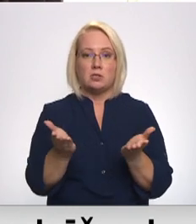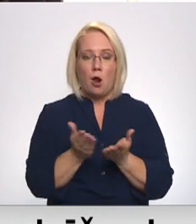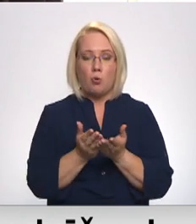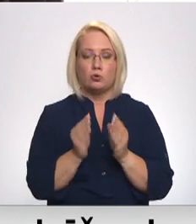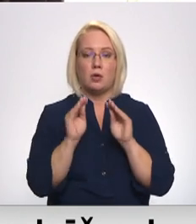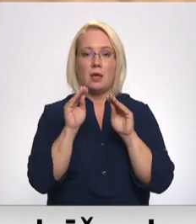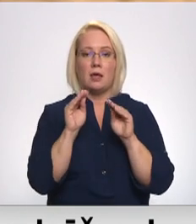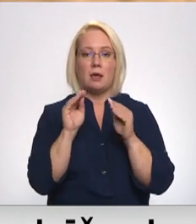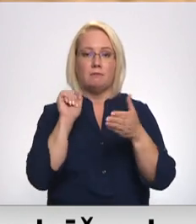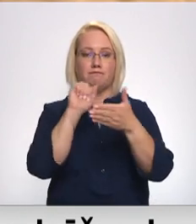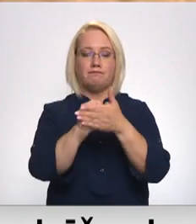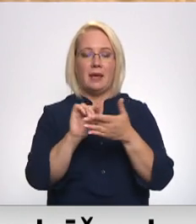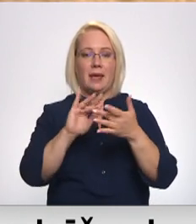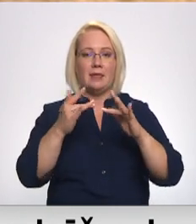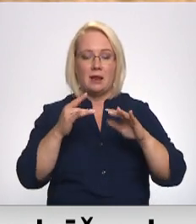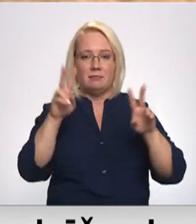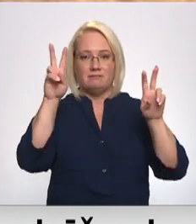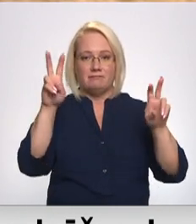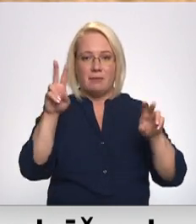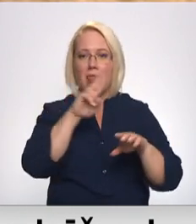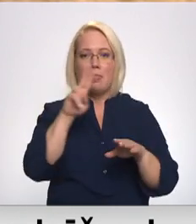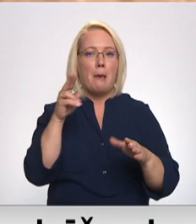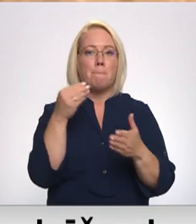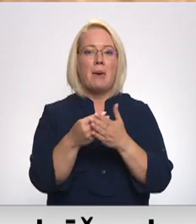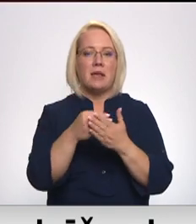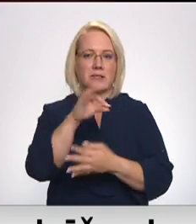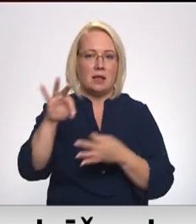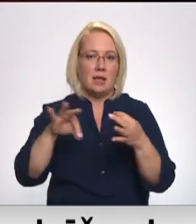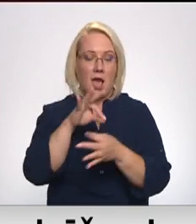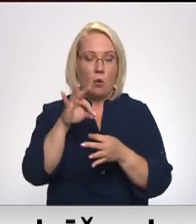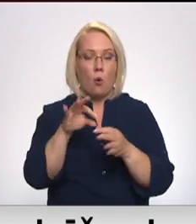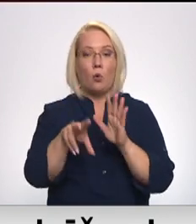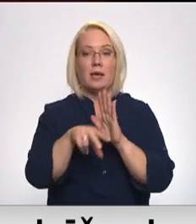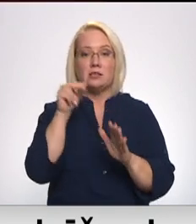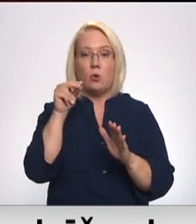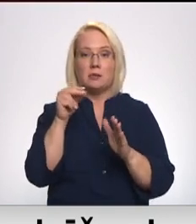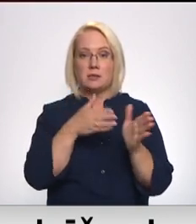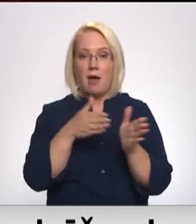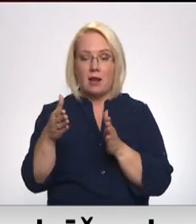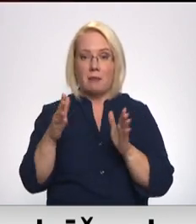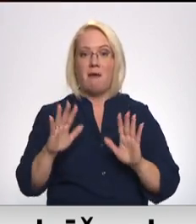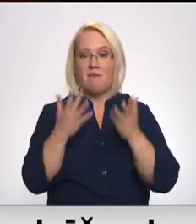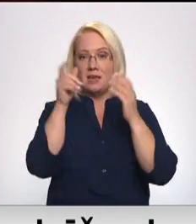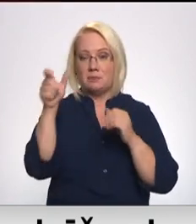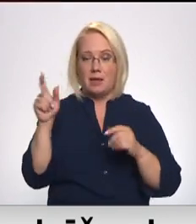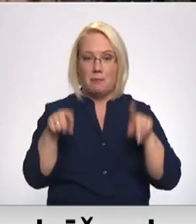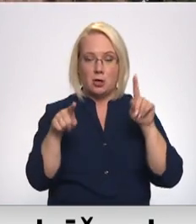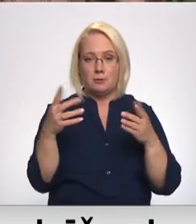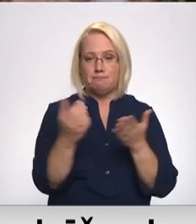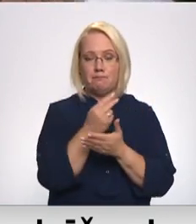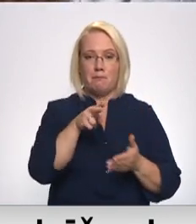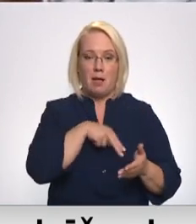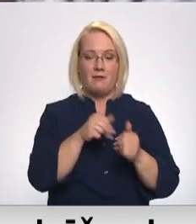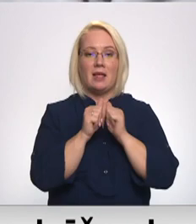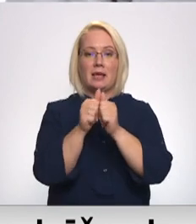ievietot sociālajos tīklos ar tēmturi Nepērc lieku. Izlozes kārtībā noteiktajiem veiksminiekiem tiks balvas, līdzņemšanas